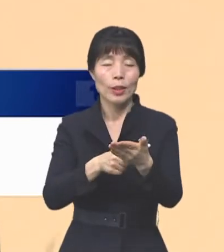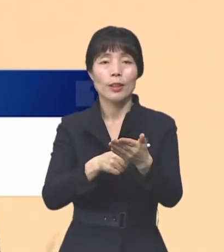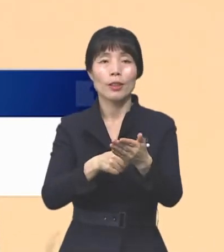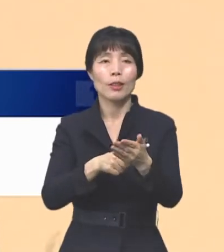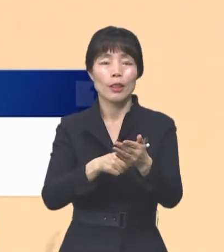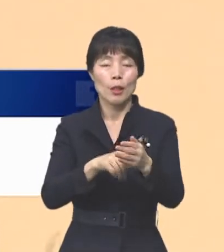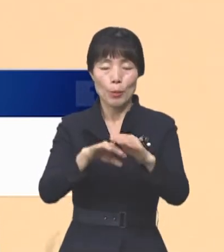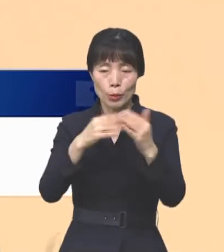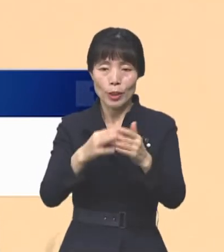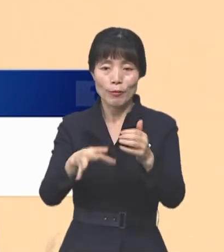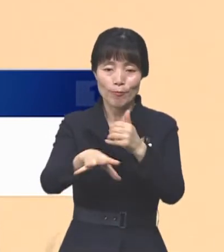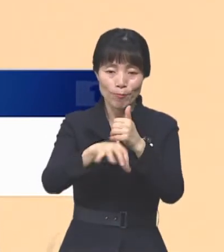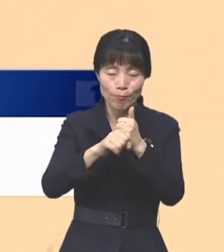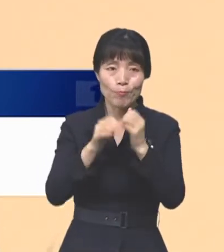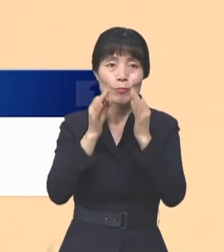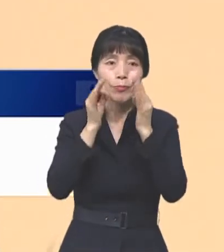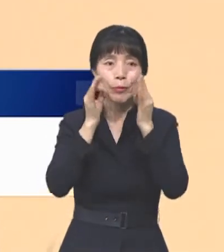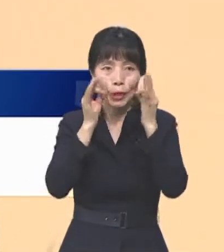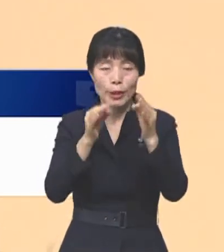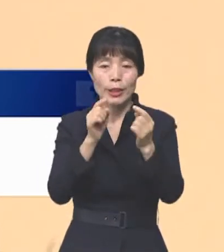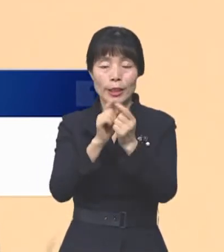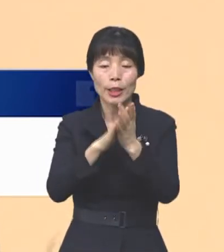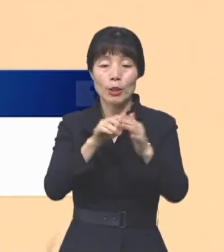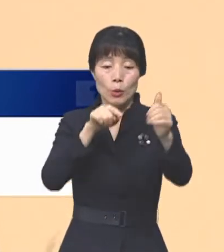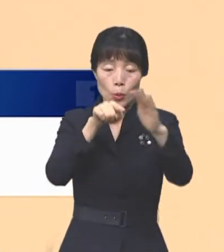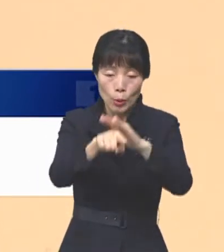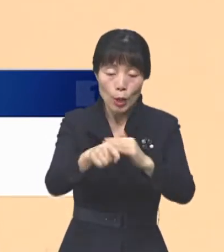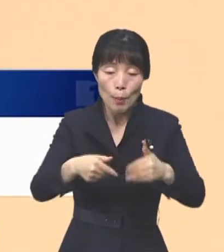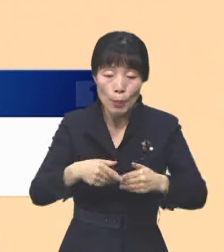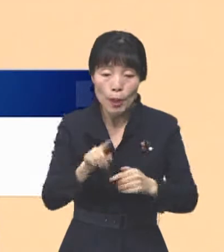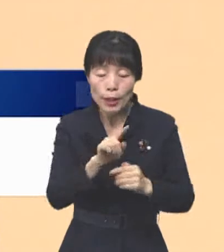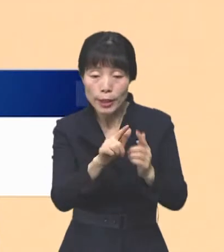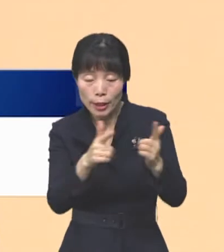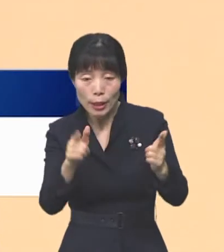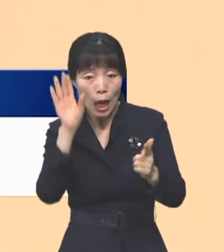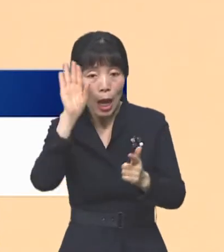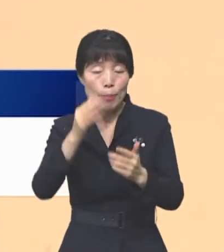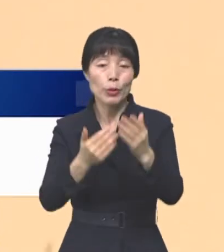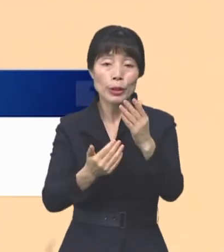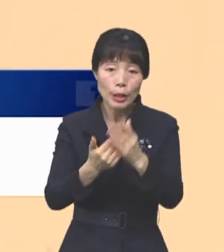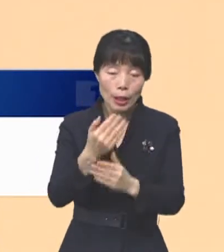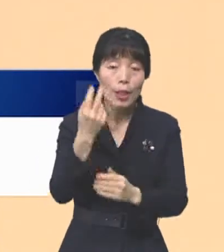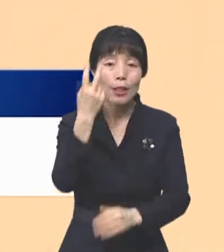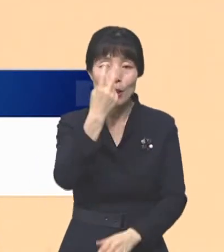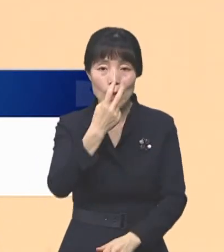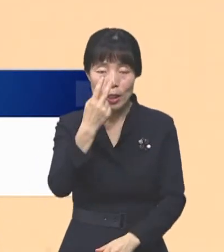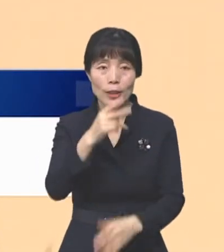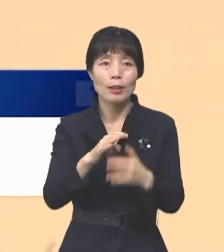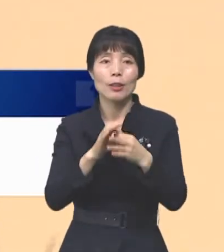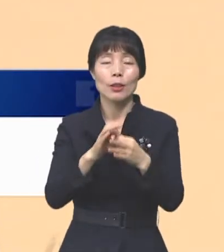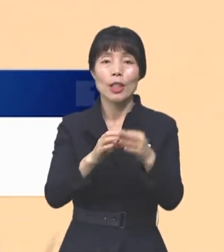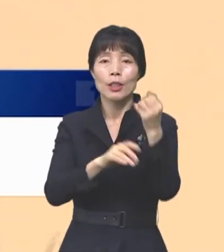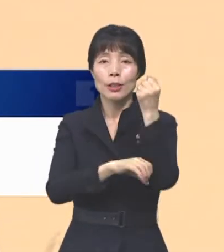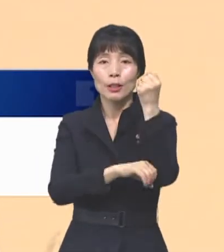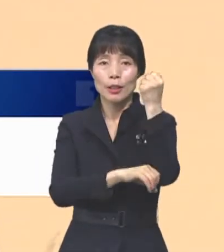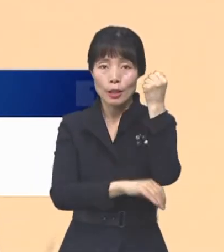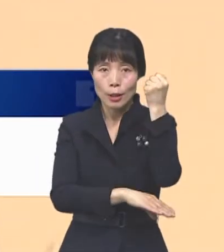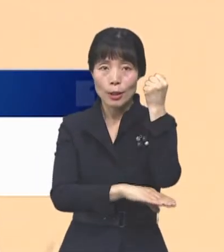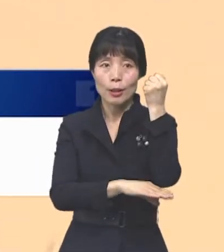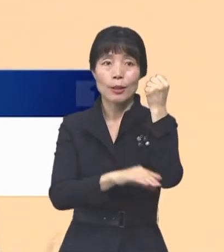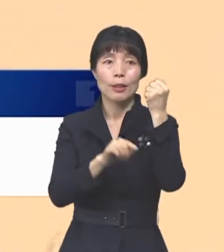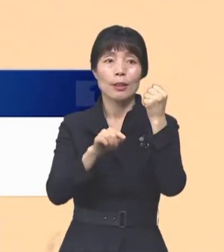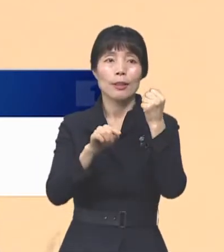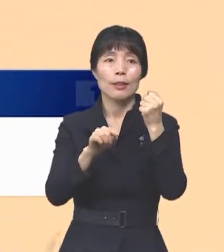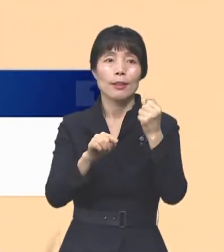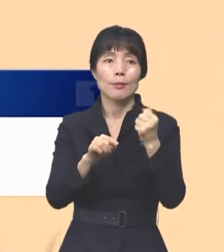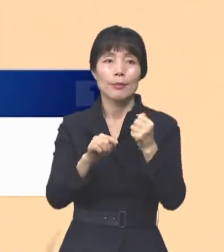신고 절차에 대한 현장에 필요한 조치, 사후의 관리, 그런 것을 통해서 기본적으로 안전에